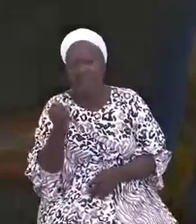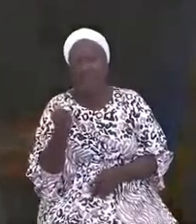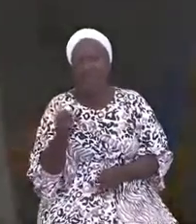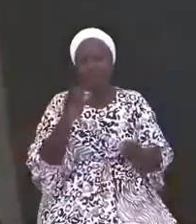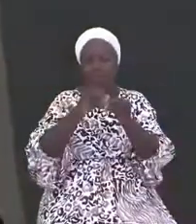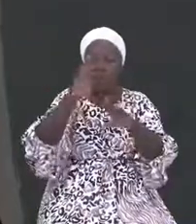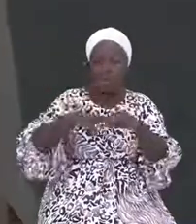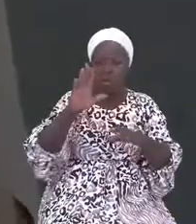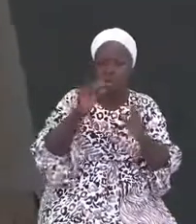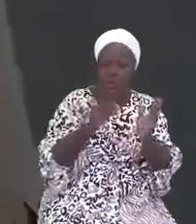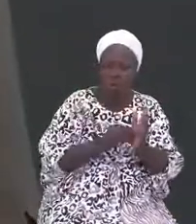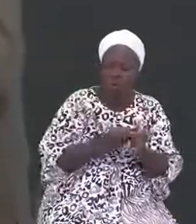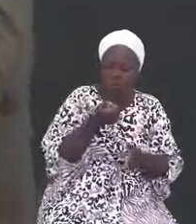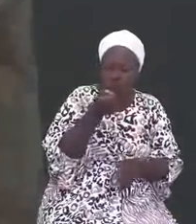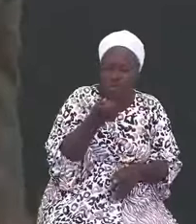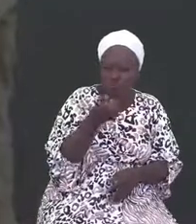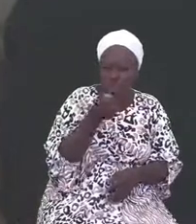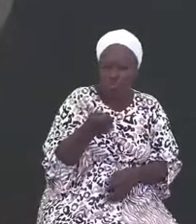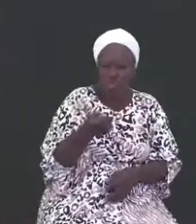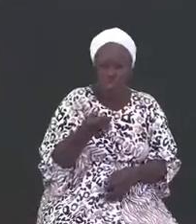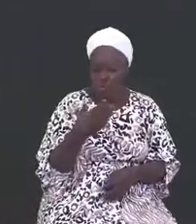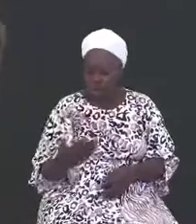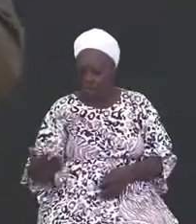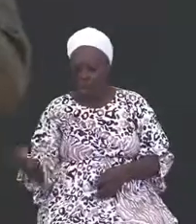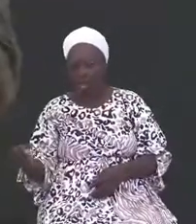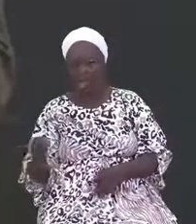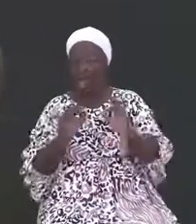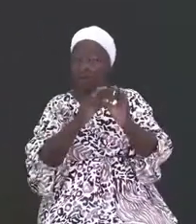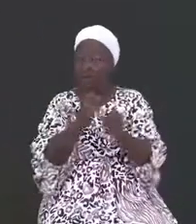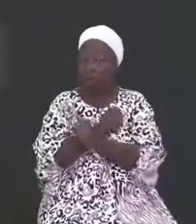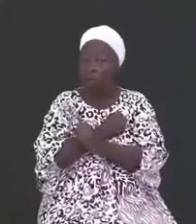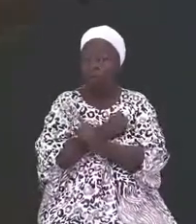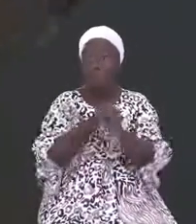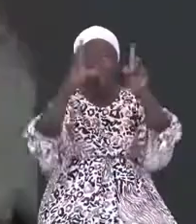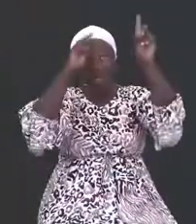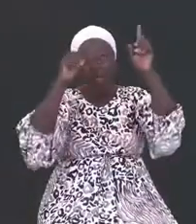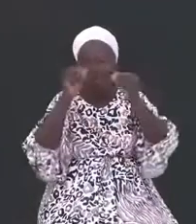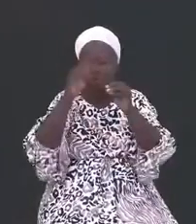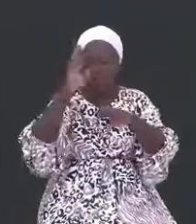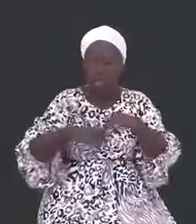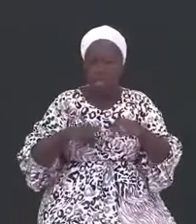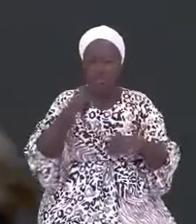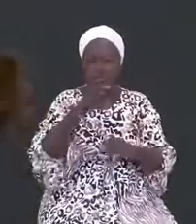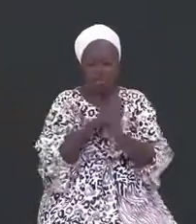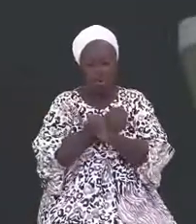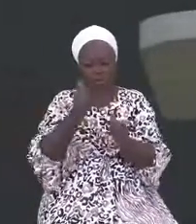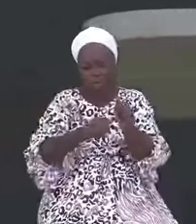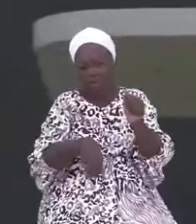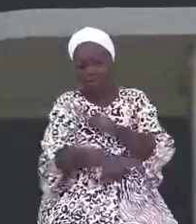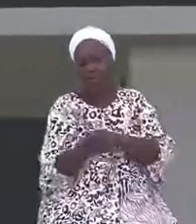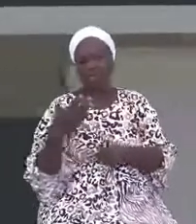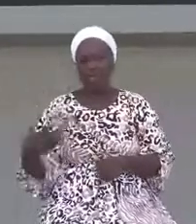que tu es bien personnel si tu l'aimes plus que tu n'aimes tout autre chose